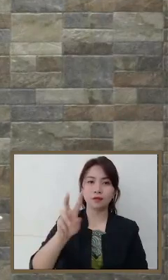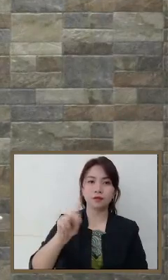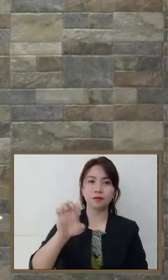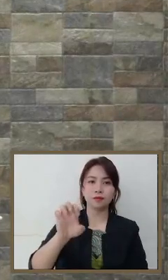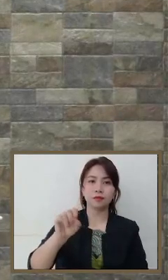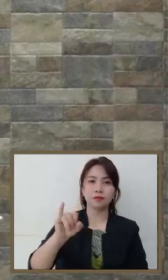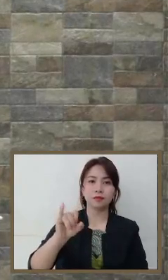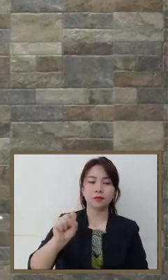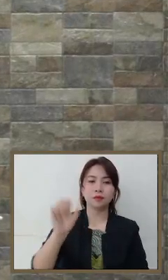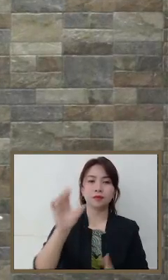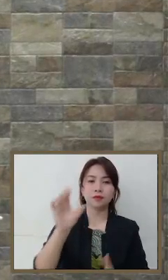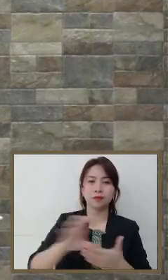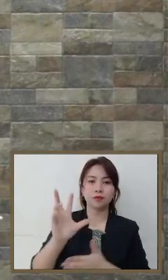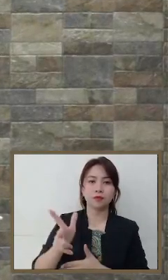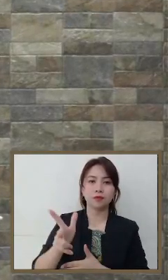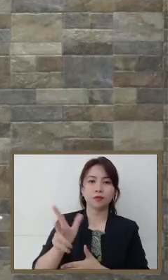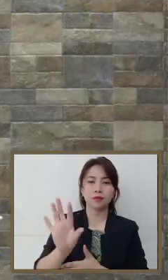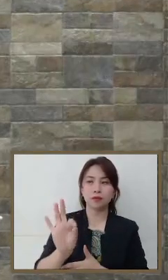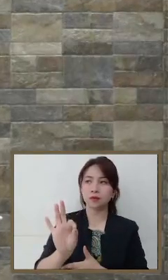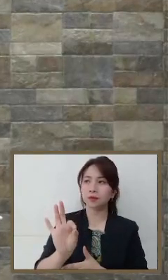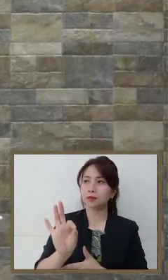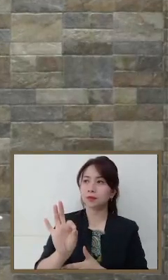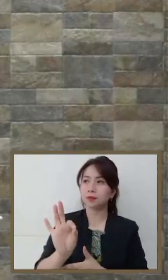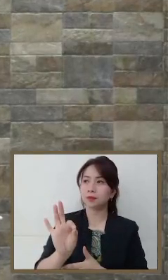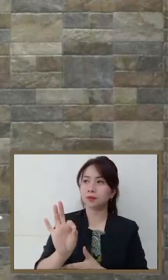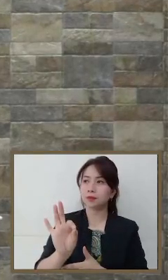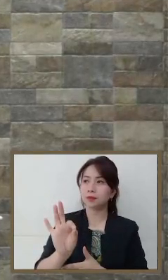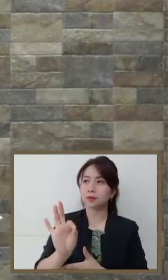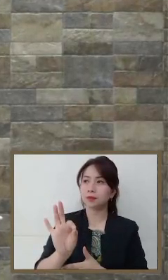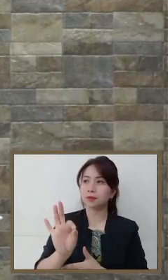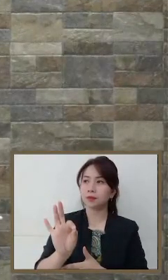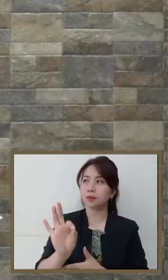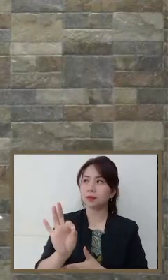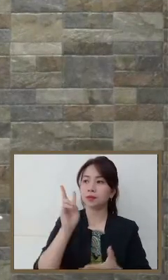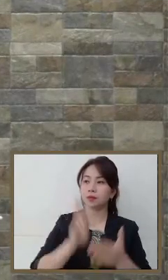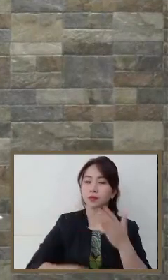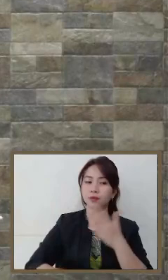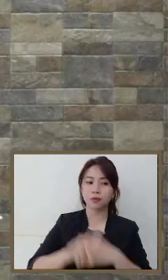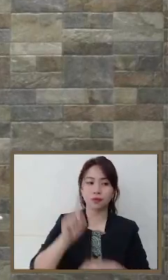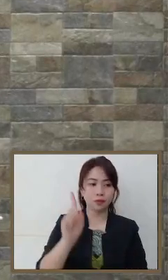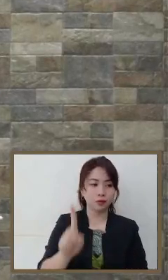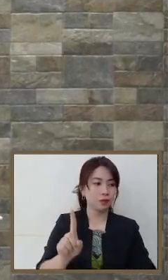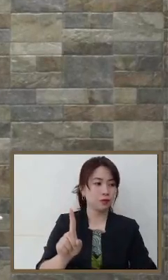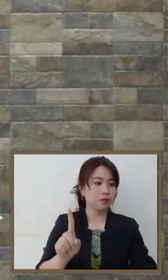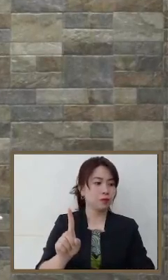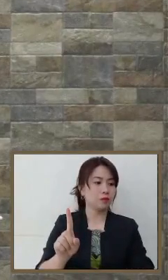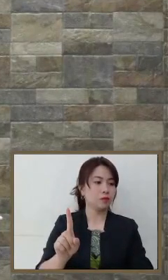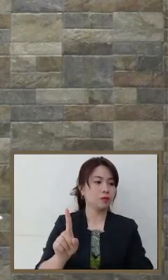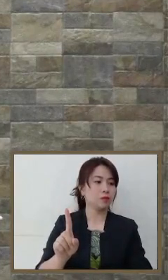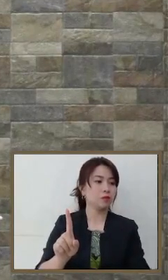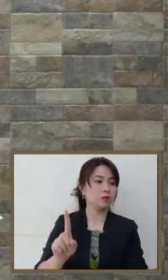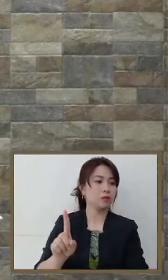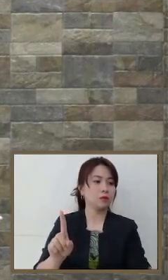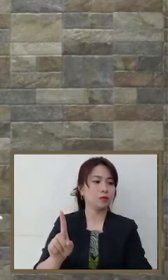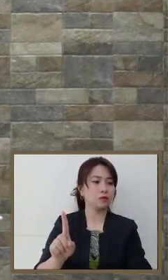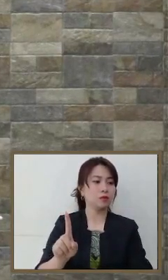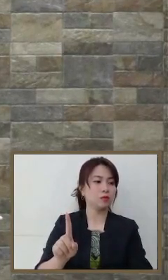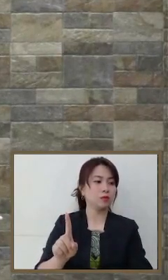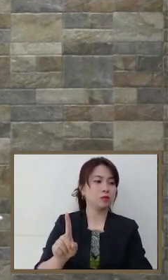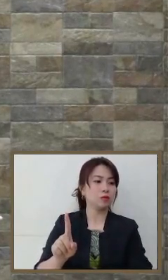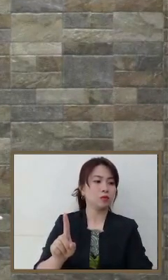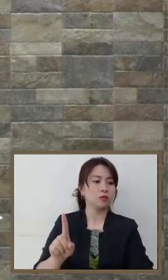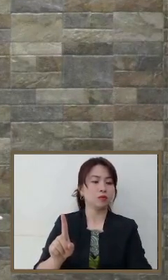number 39 Beginning from verse number one down to verse number